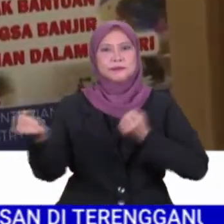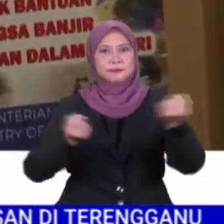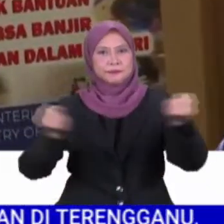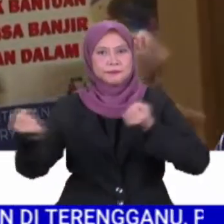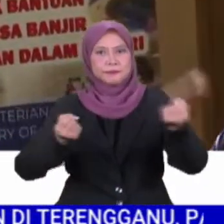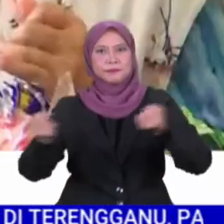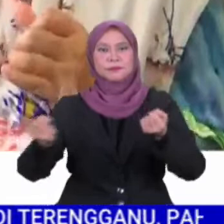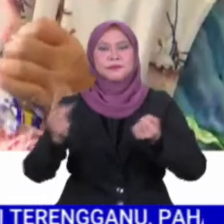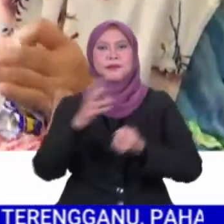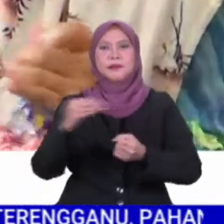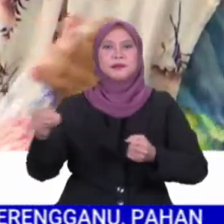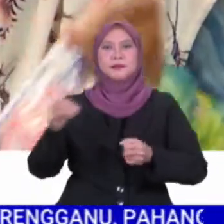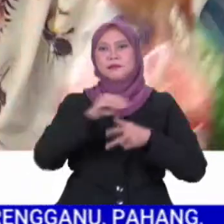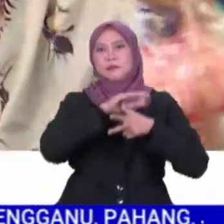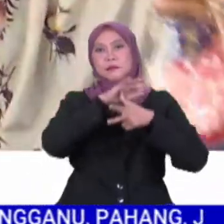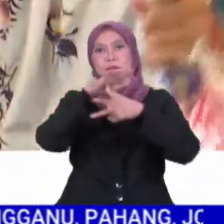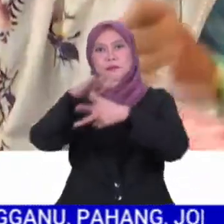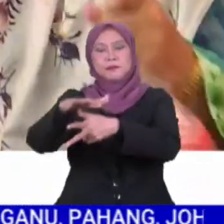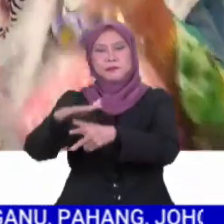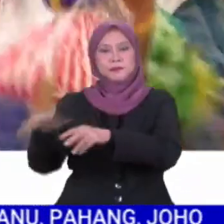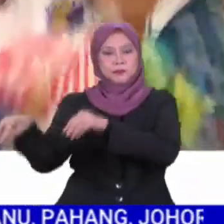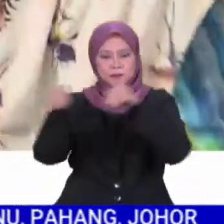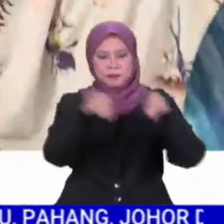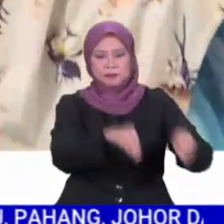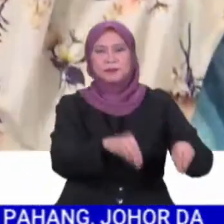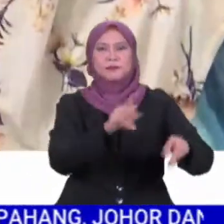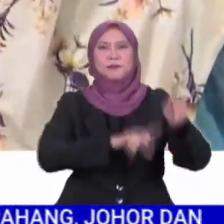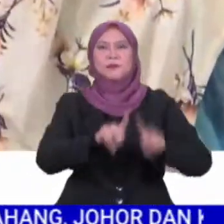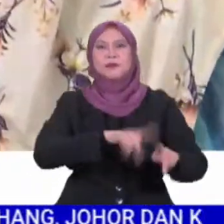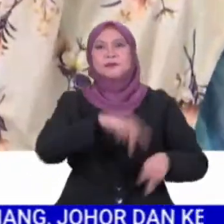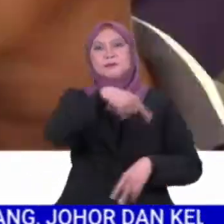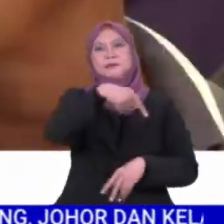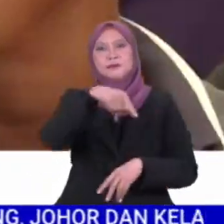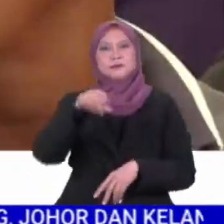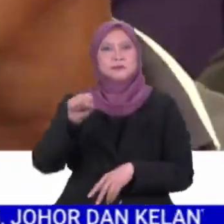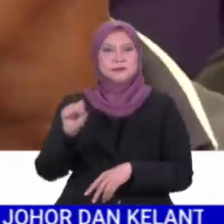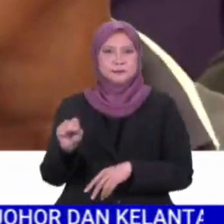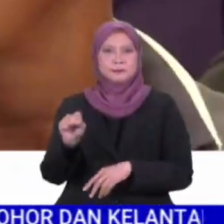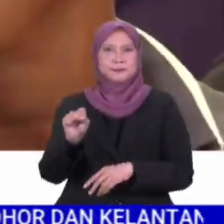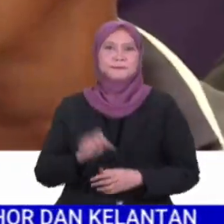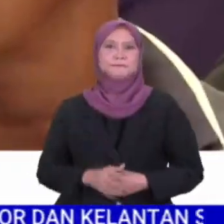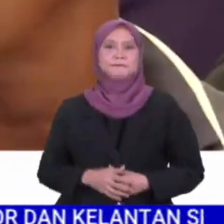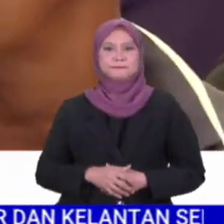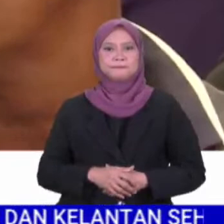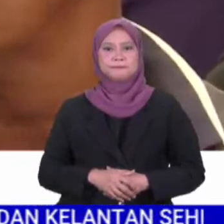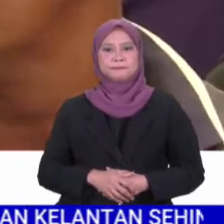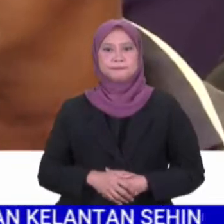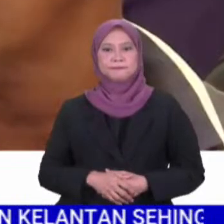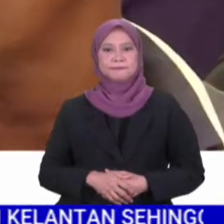roda serta aset udara bagi memindahkan penduduk terjajah ke pusat pemindahan